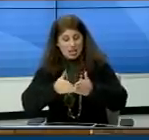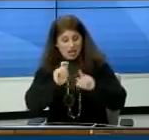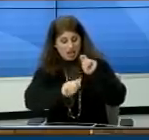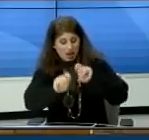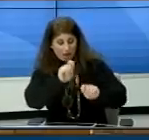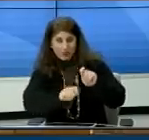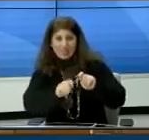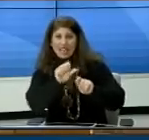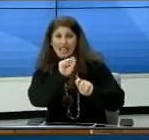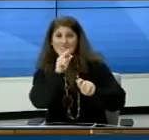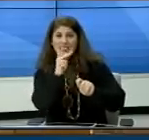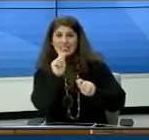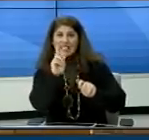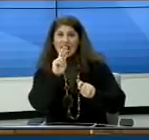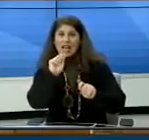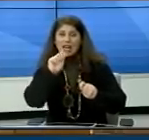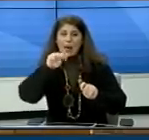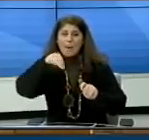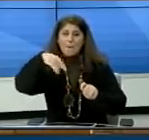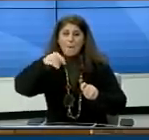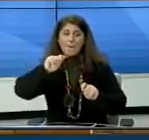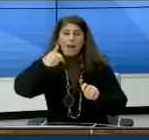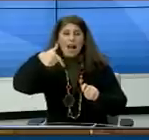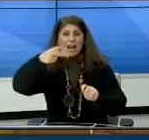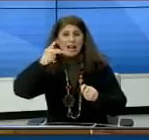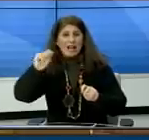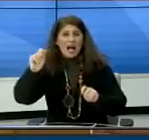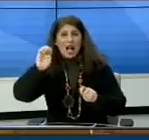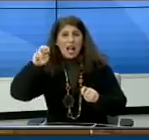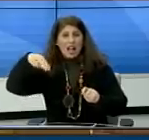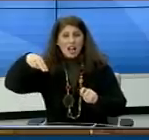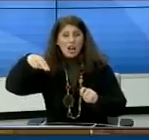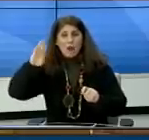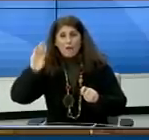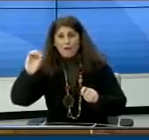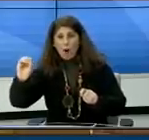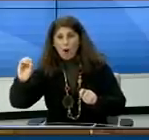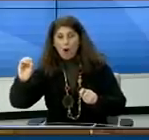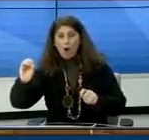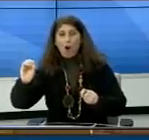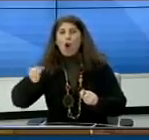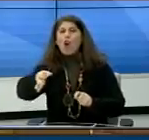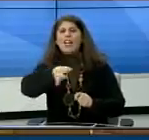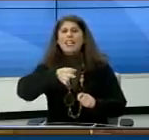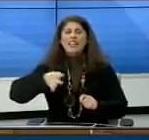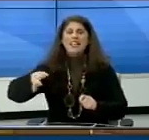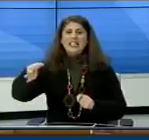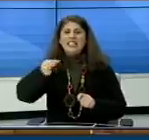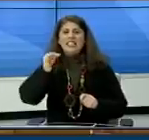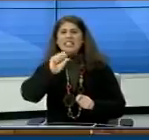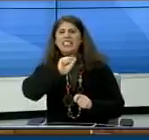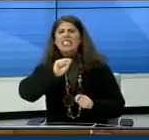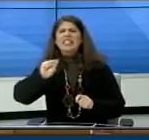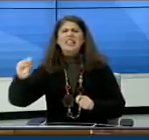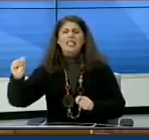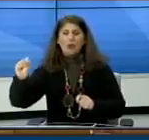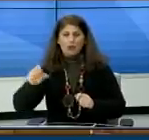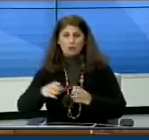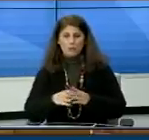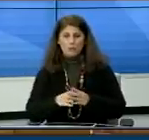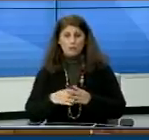Σκαραμαγκά, η Ελευσίνα, η Ελβό, η Σύρος, η οποία λειτουργεί σήμερα